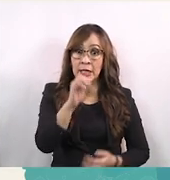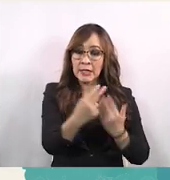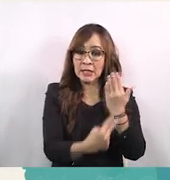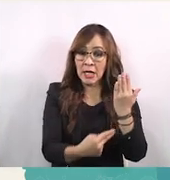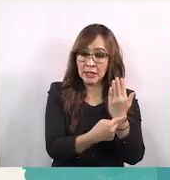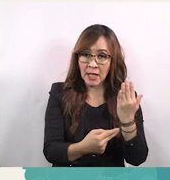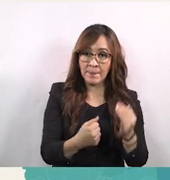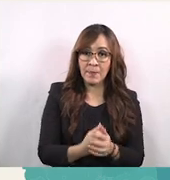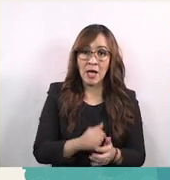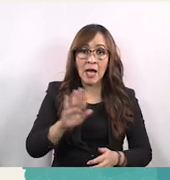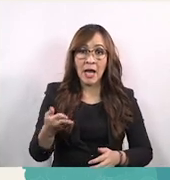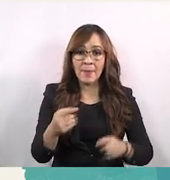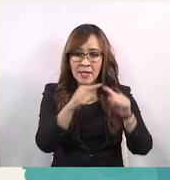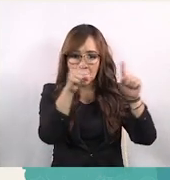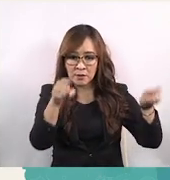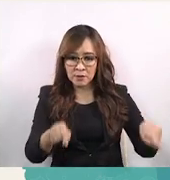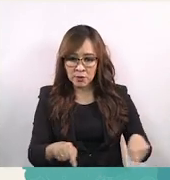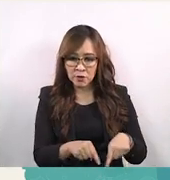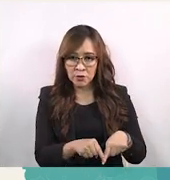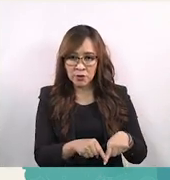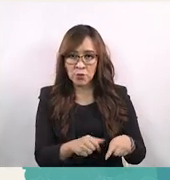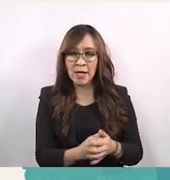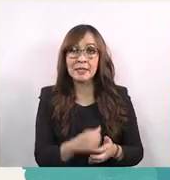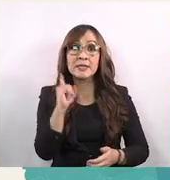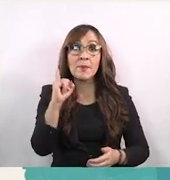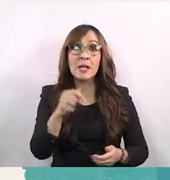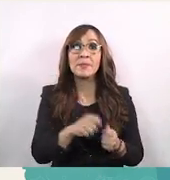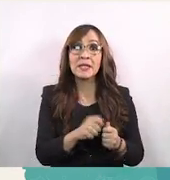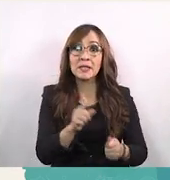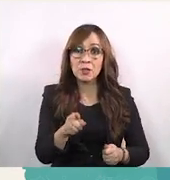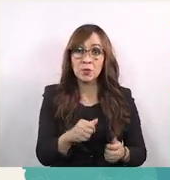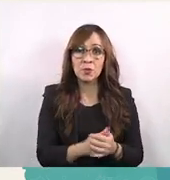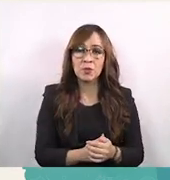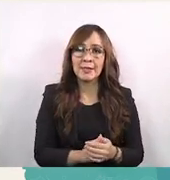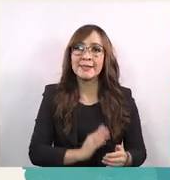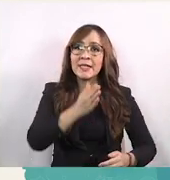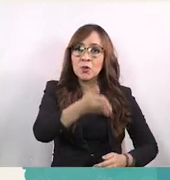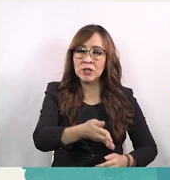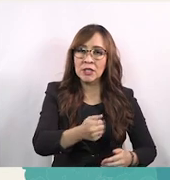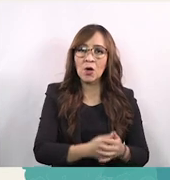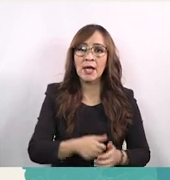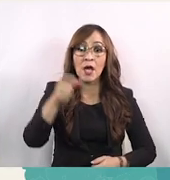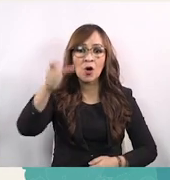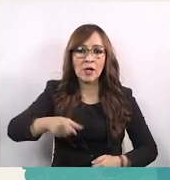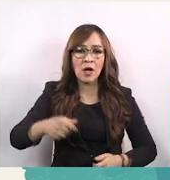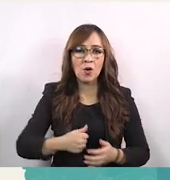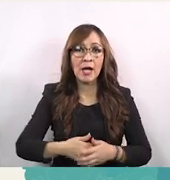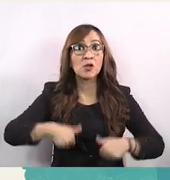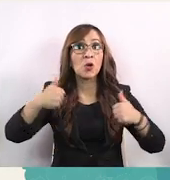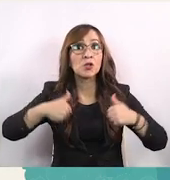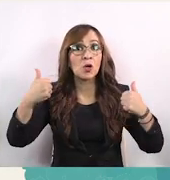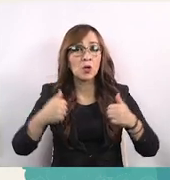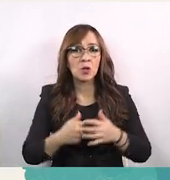apa sangat tulus seperti itu tulisan surat yang dikirimkan kepada mereka mereka hanya mau berpuasa hanya mau berdoa